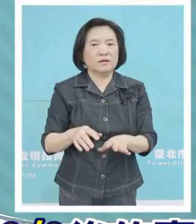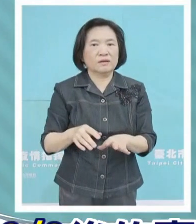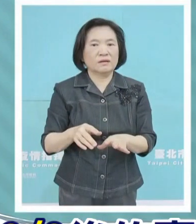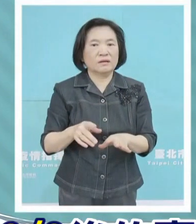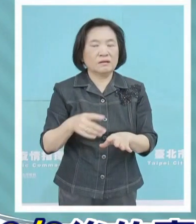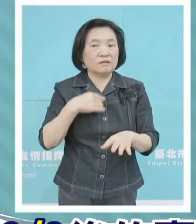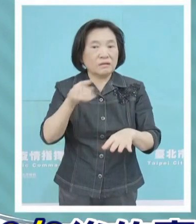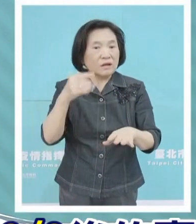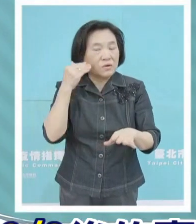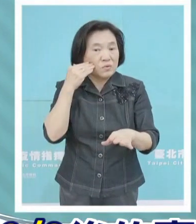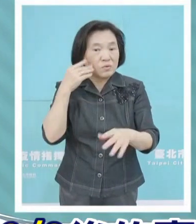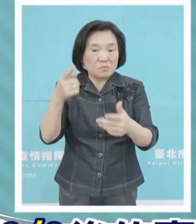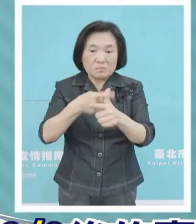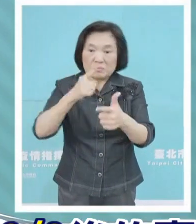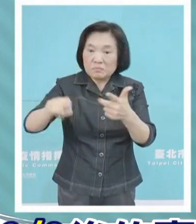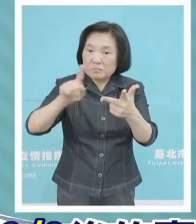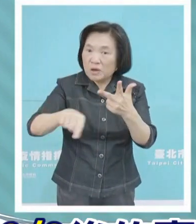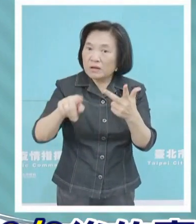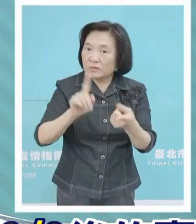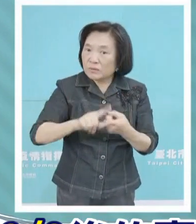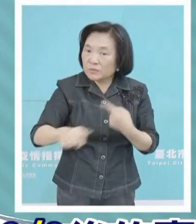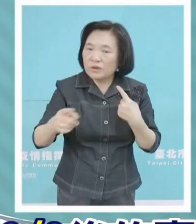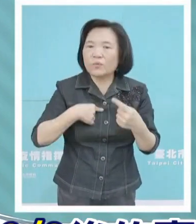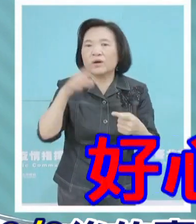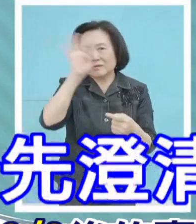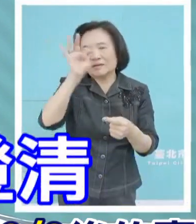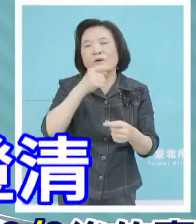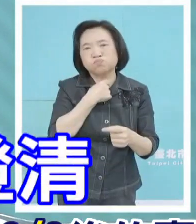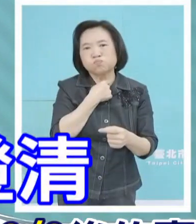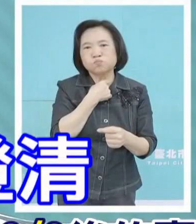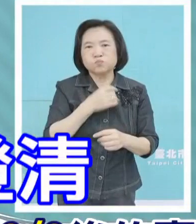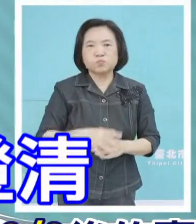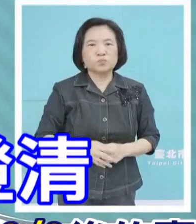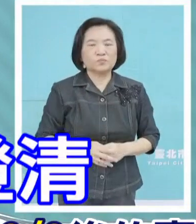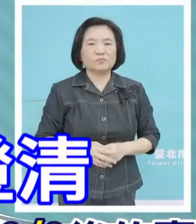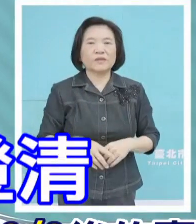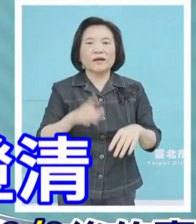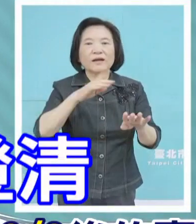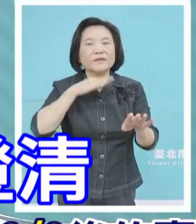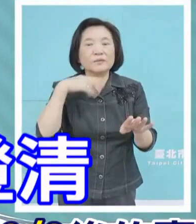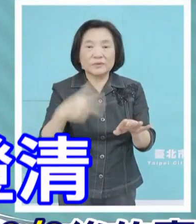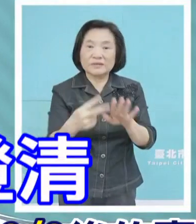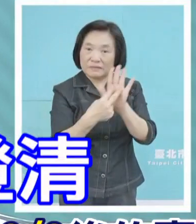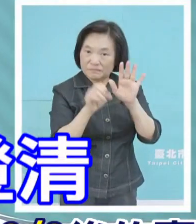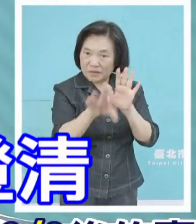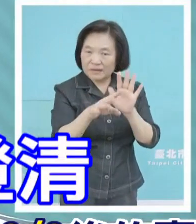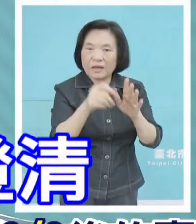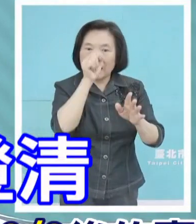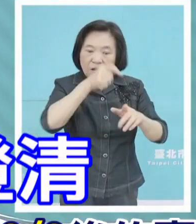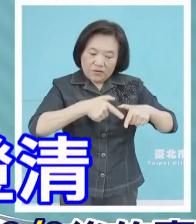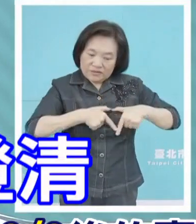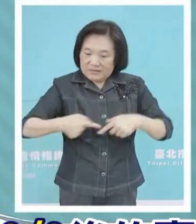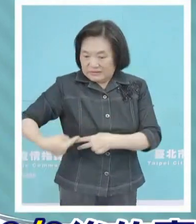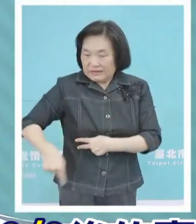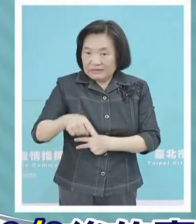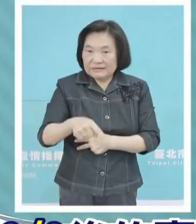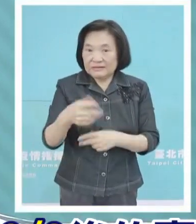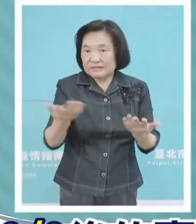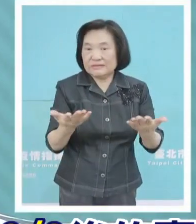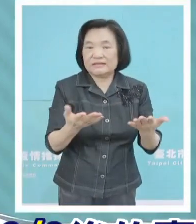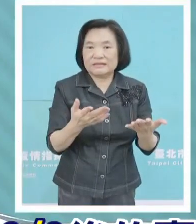可能我们要去查，然后我就再讲一句，好心肝的部分先澄清。